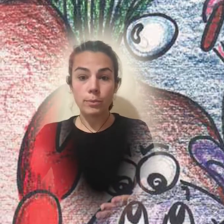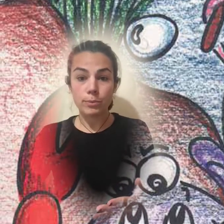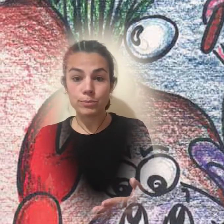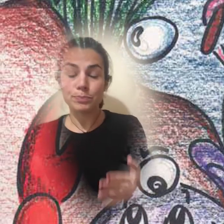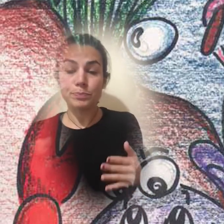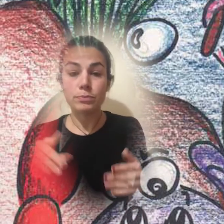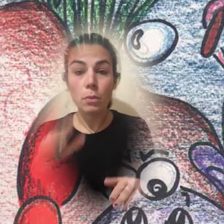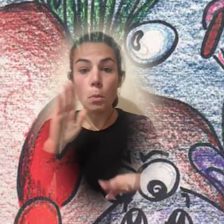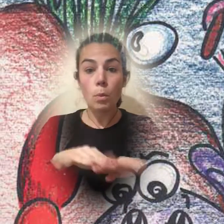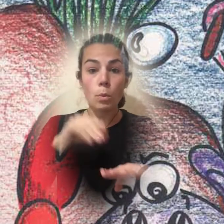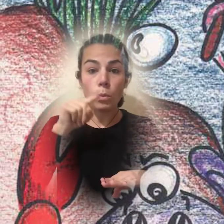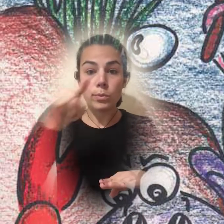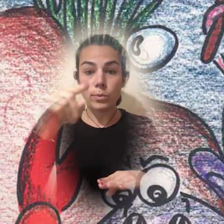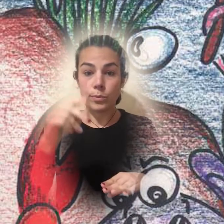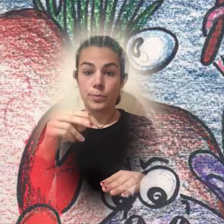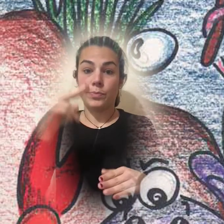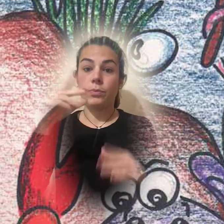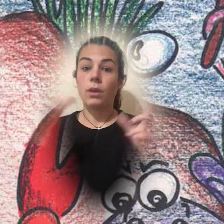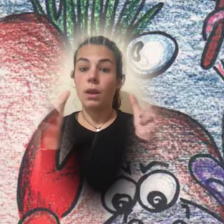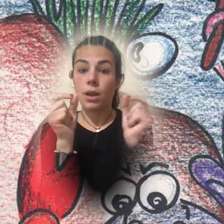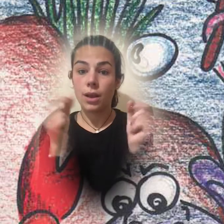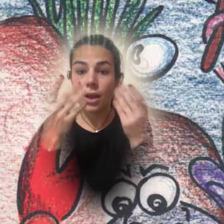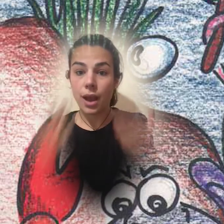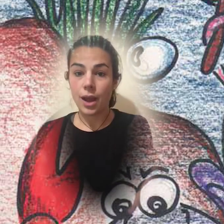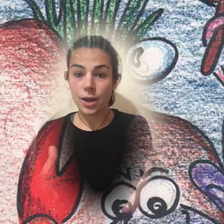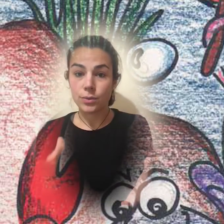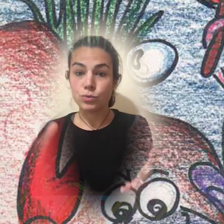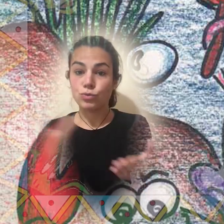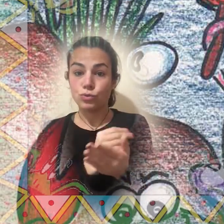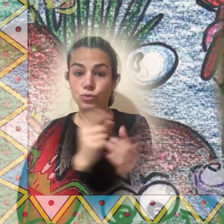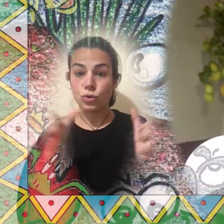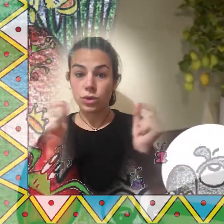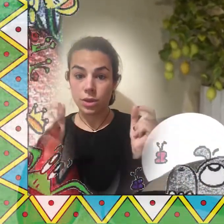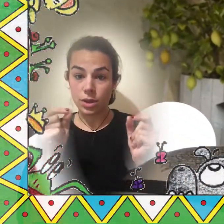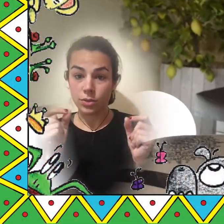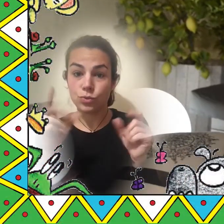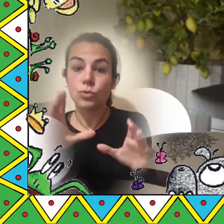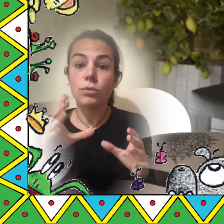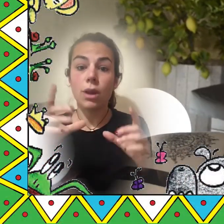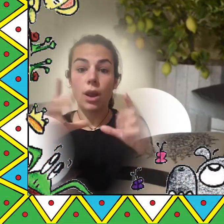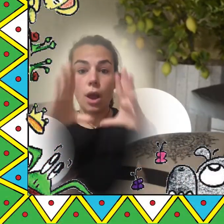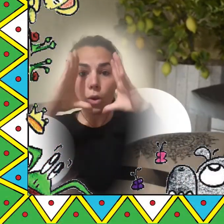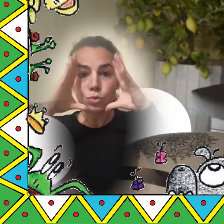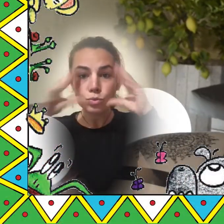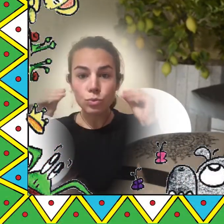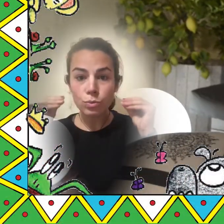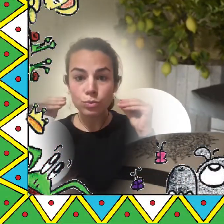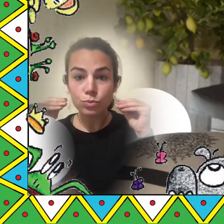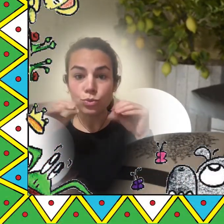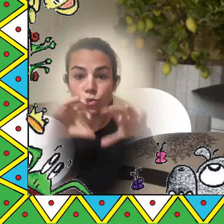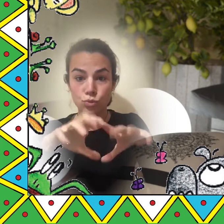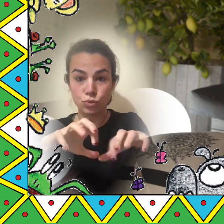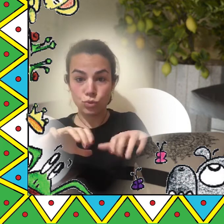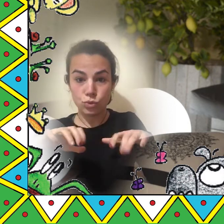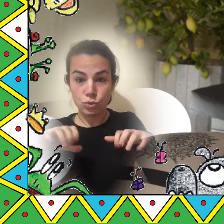d'esquena per no veure's mai més. Per culpa d'aquell cranc, ara tots els crancs